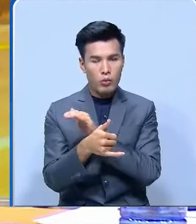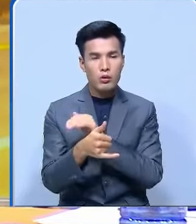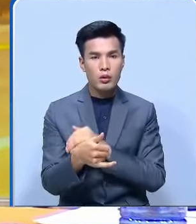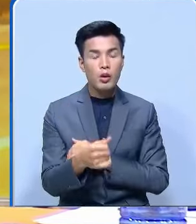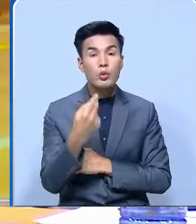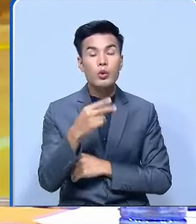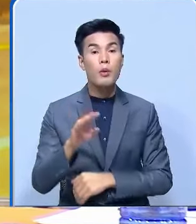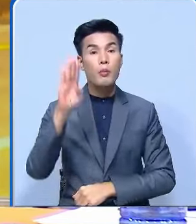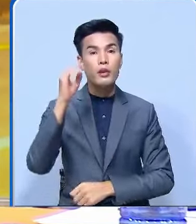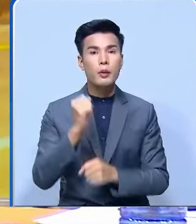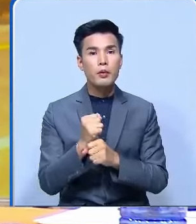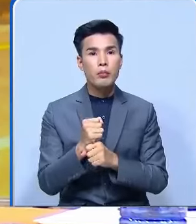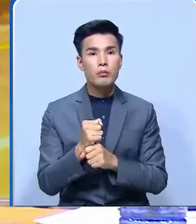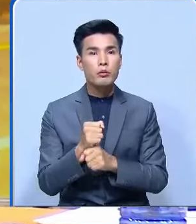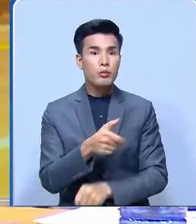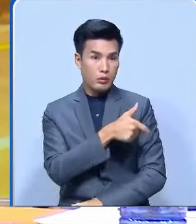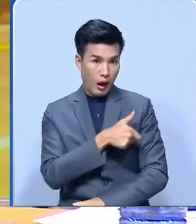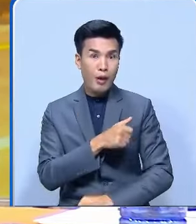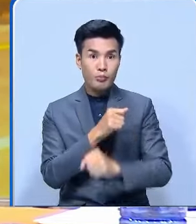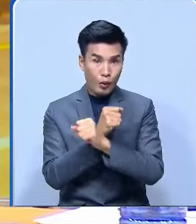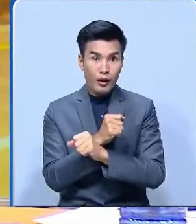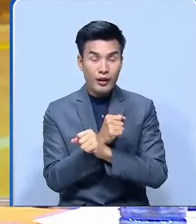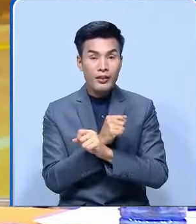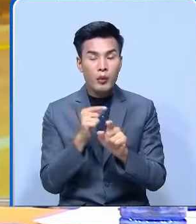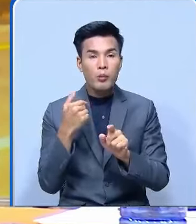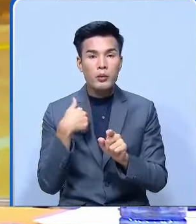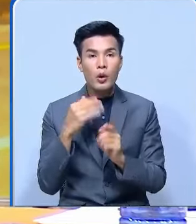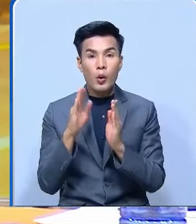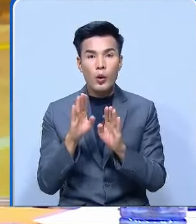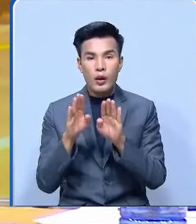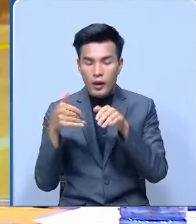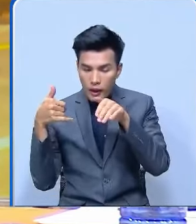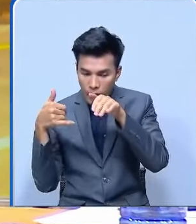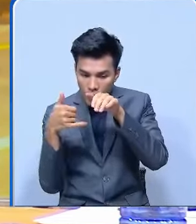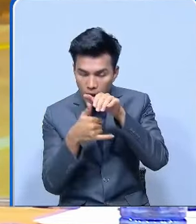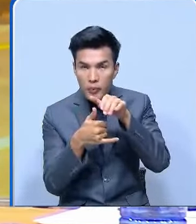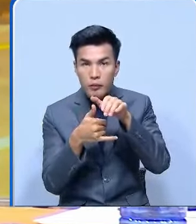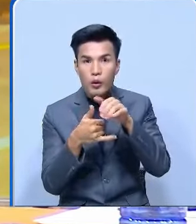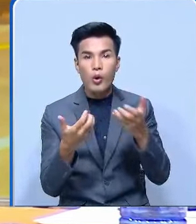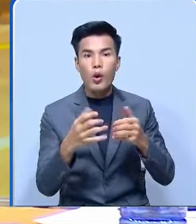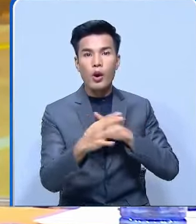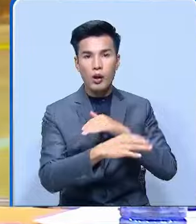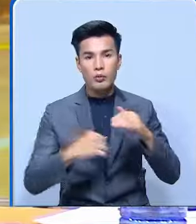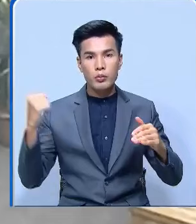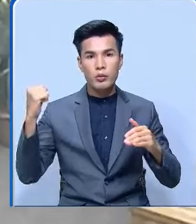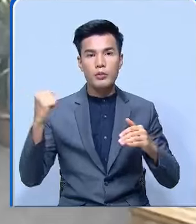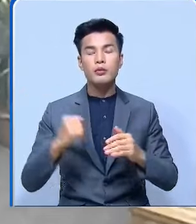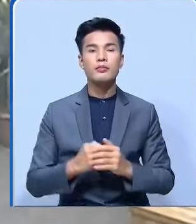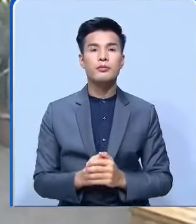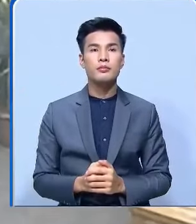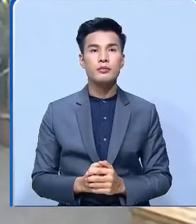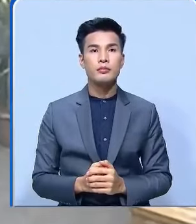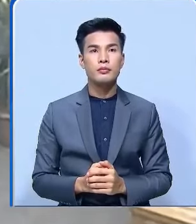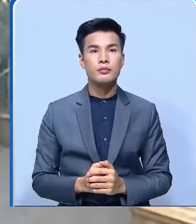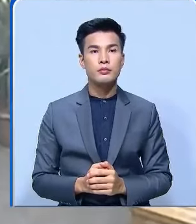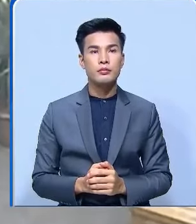นบริษัทรักษาความปลอดภัยด้วยนะคะปรากฏว่ามีคนค่ะตีเนียนเข้าไปแล้วก็หยิบเอาทรัพย์สินออกมาค่ะ